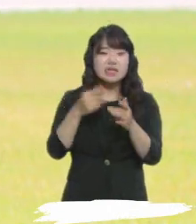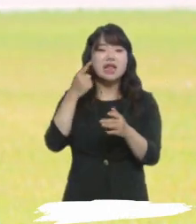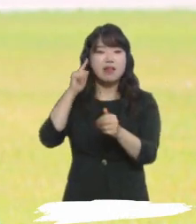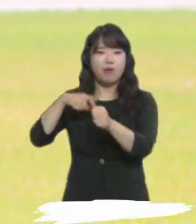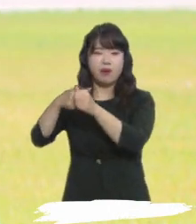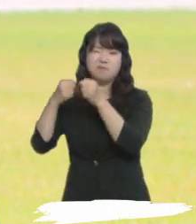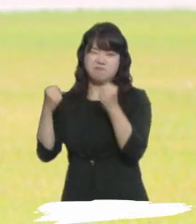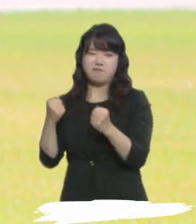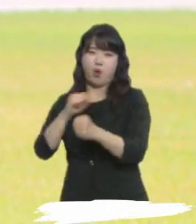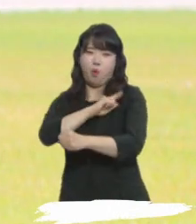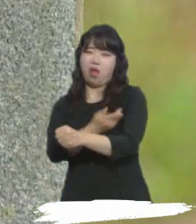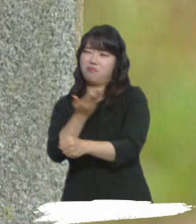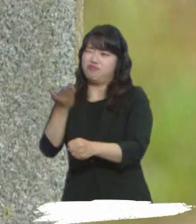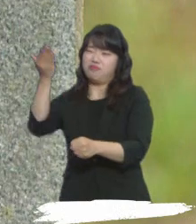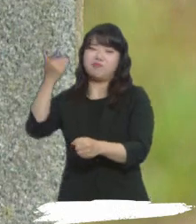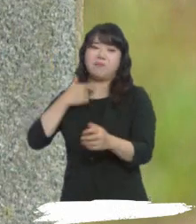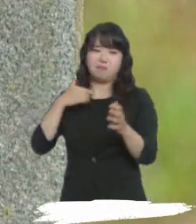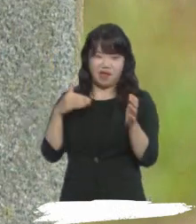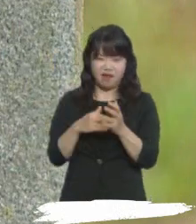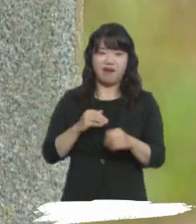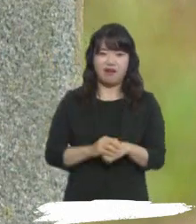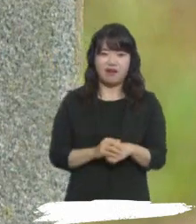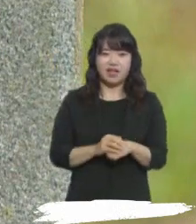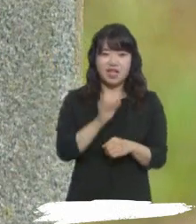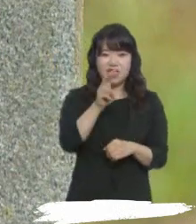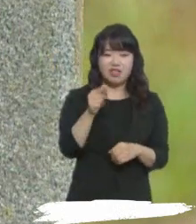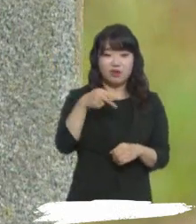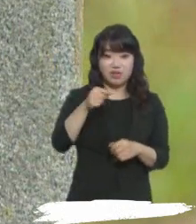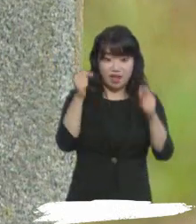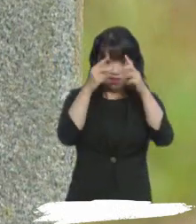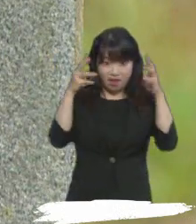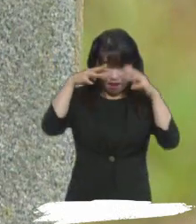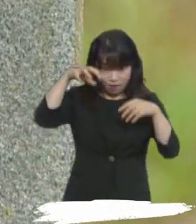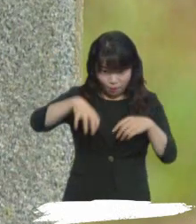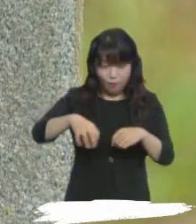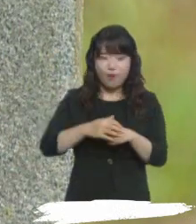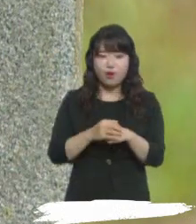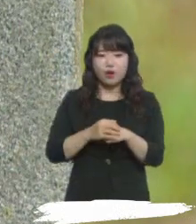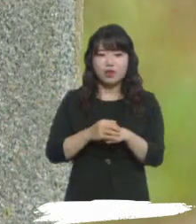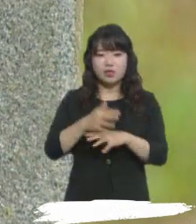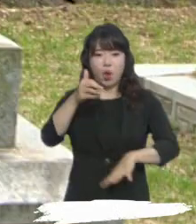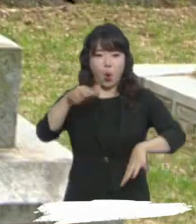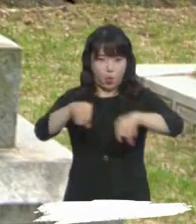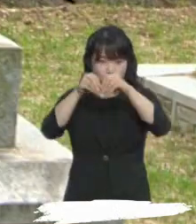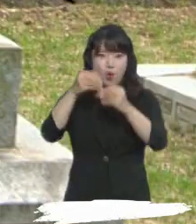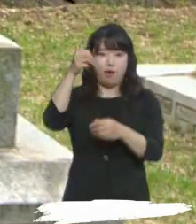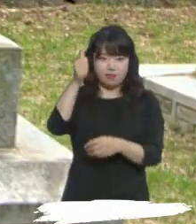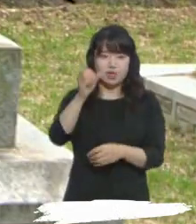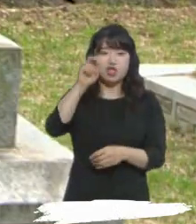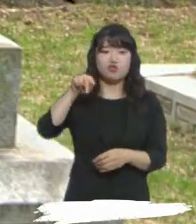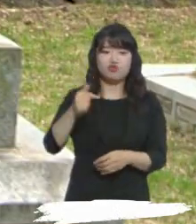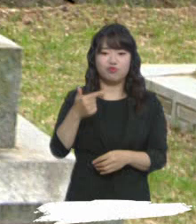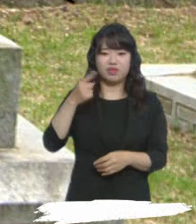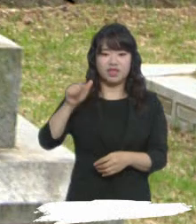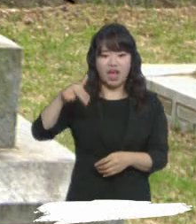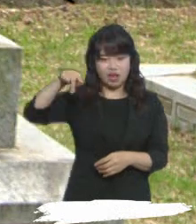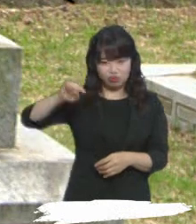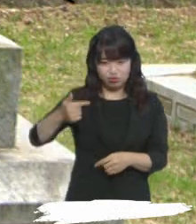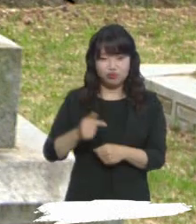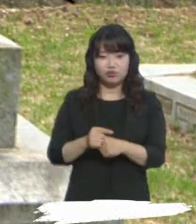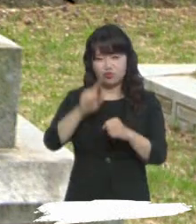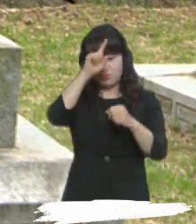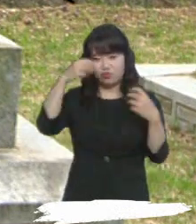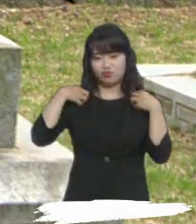일본에서 고위급까지 갔고. 연세대학교의 전신 연희전문학교의 초대 총장 백낙준도 국가공인